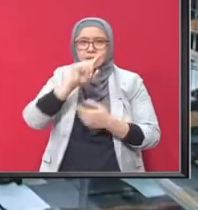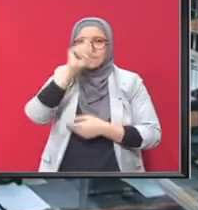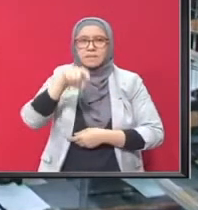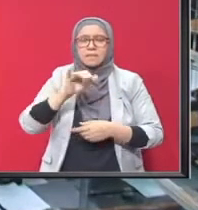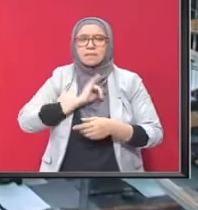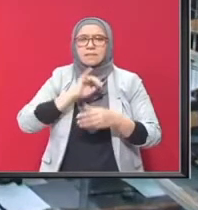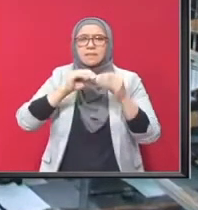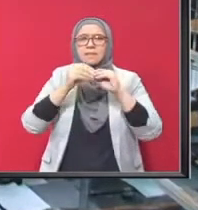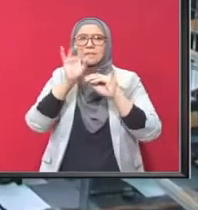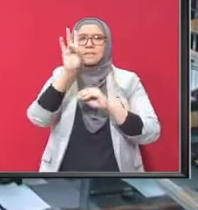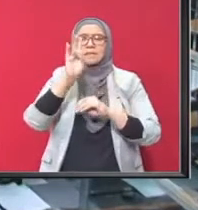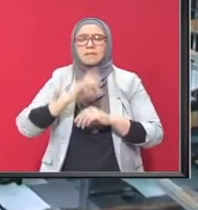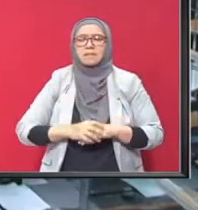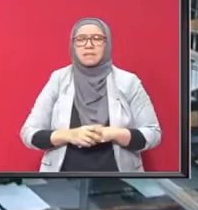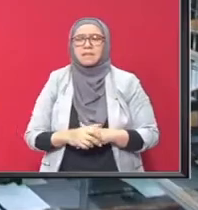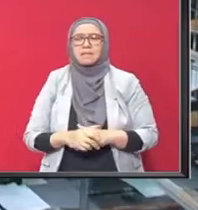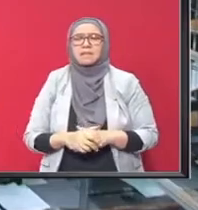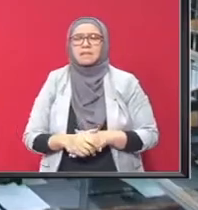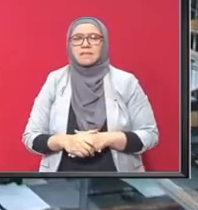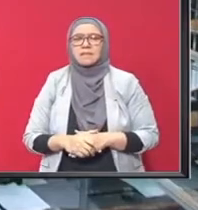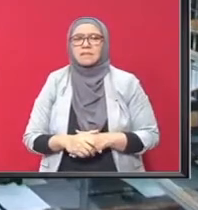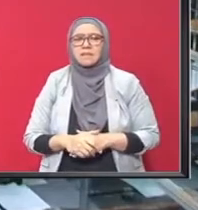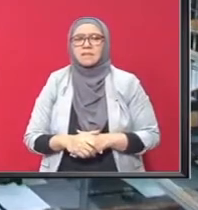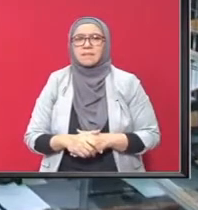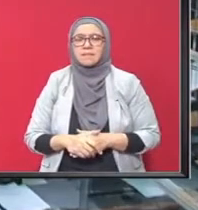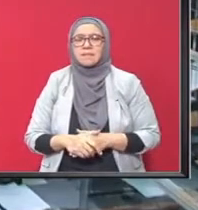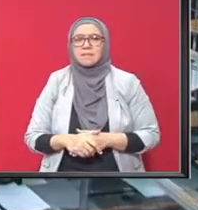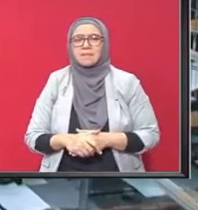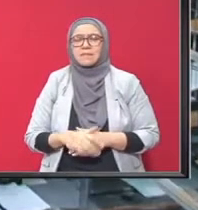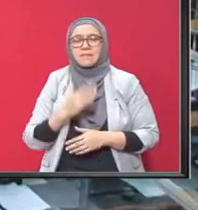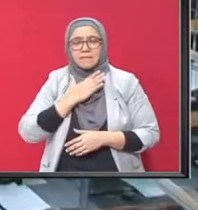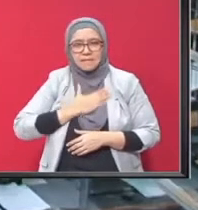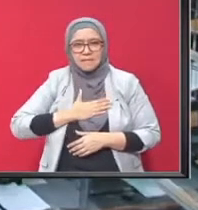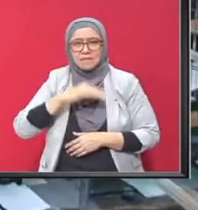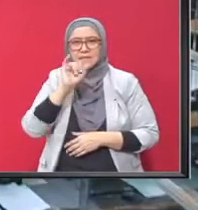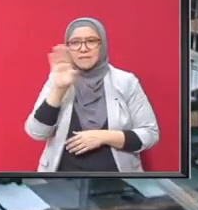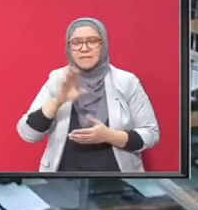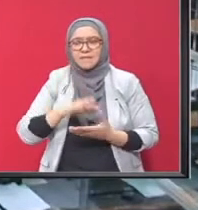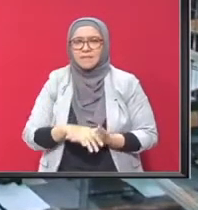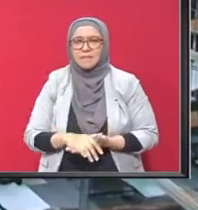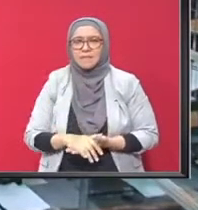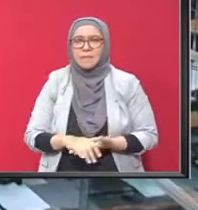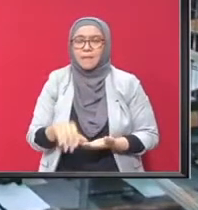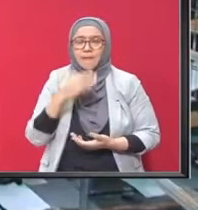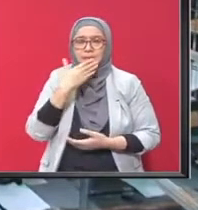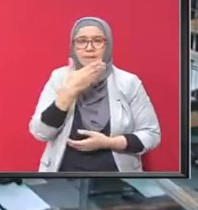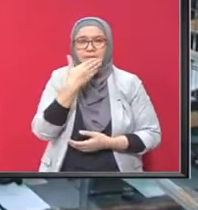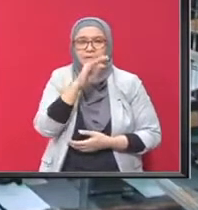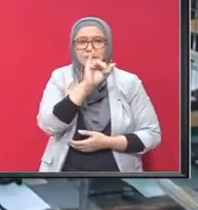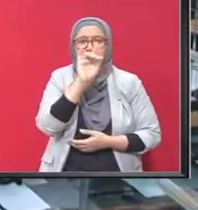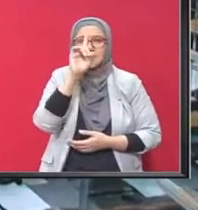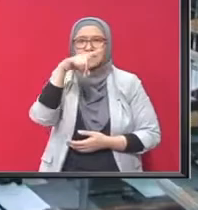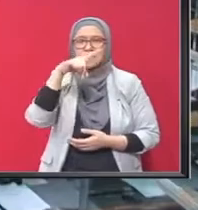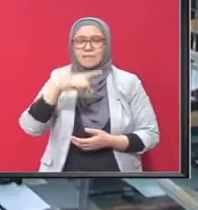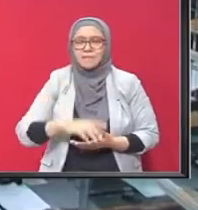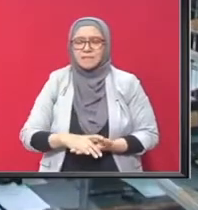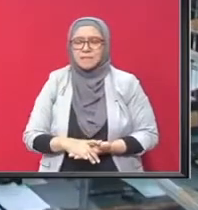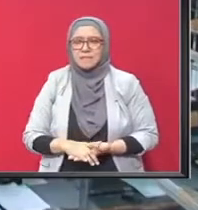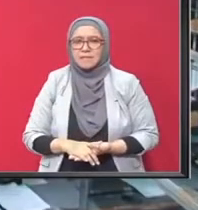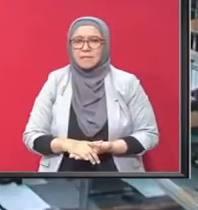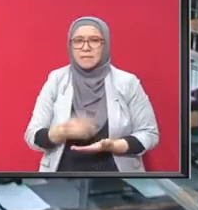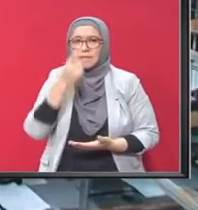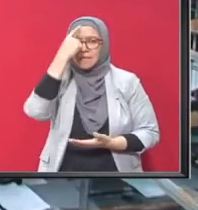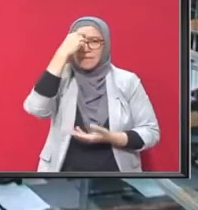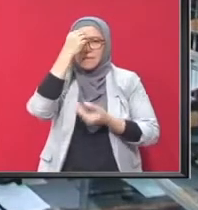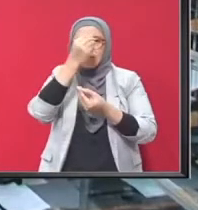soalnya nomor di Jerman yang pomade Terima kasih Tuan jadi betul-betul Hai